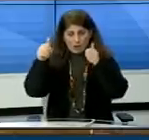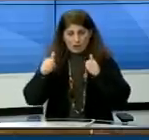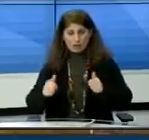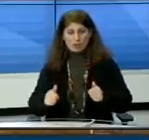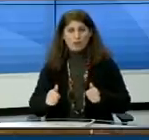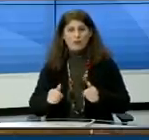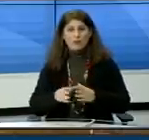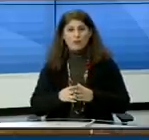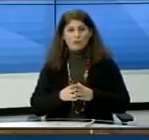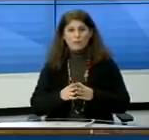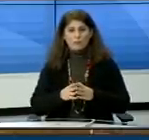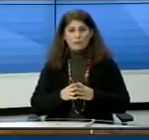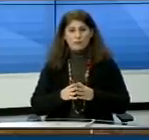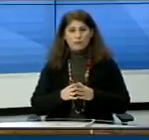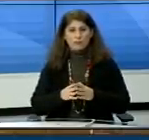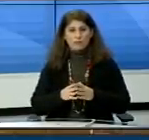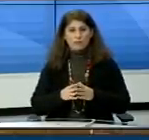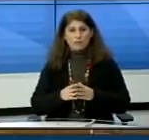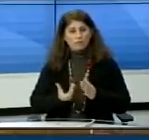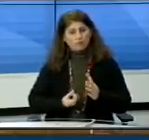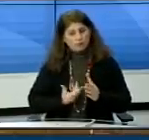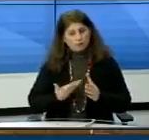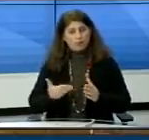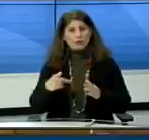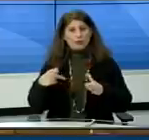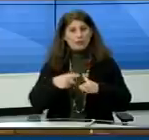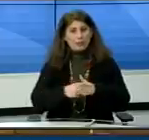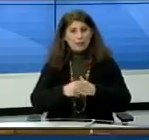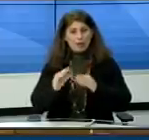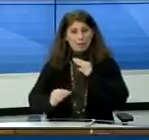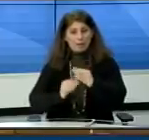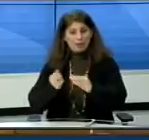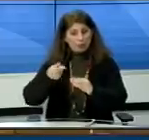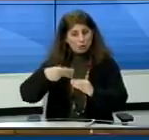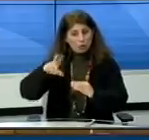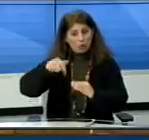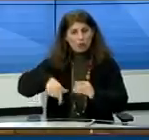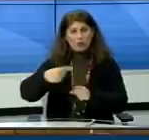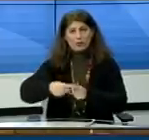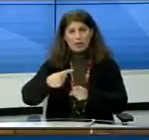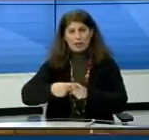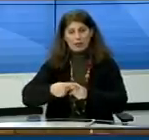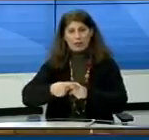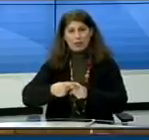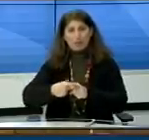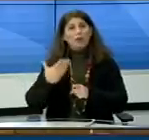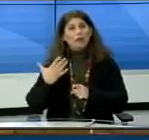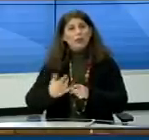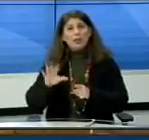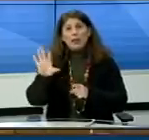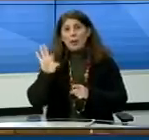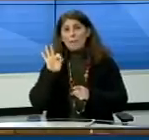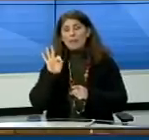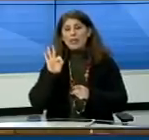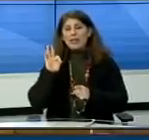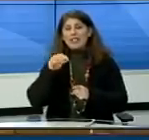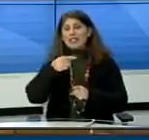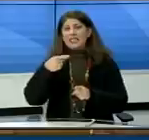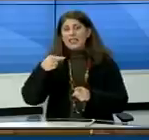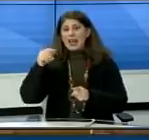ανακοίνωνε τις προθέσεις της τράπεζας να επενδύσει περισσότερο στην Ελλάδα, καθώς και ότι έχει επιλέξει η JP Morgan